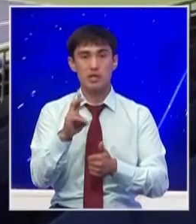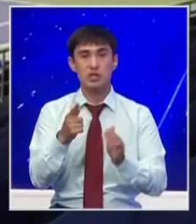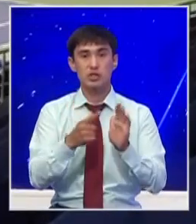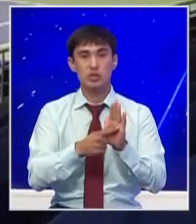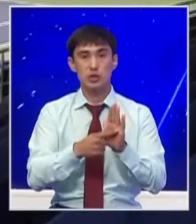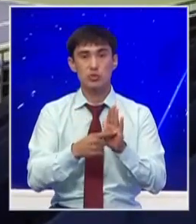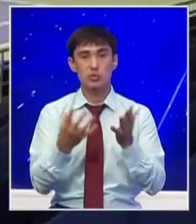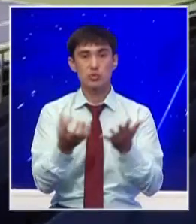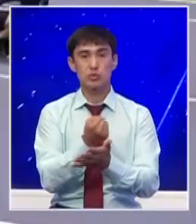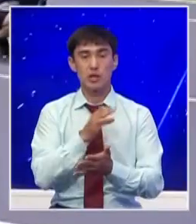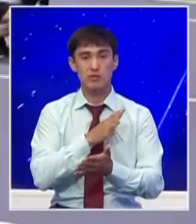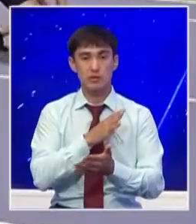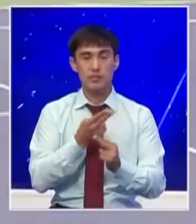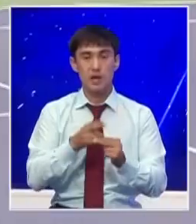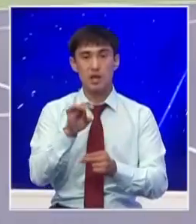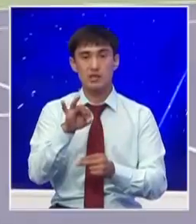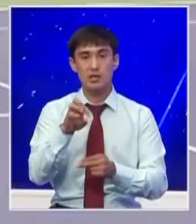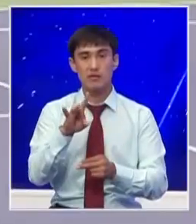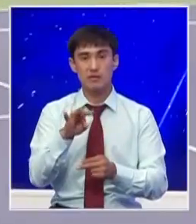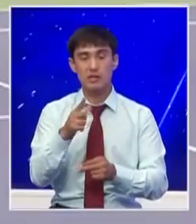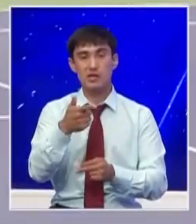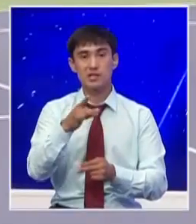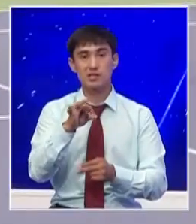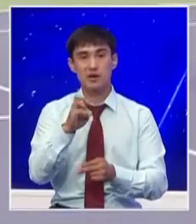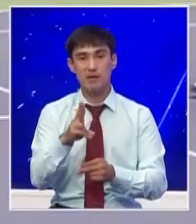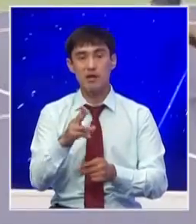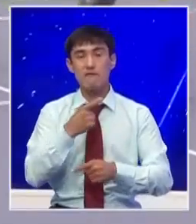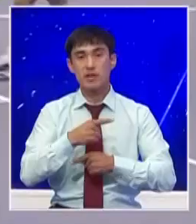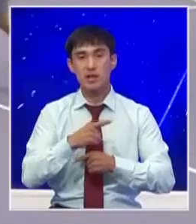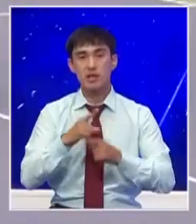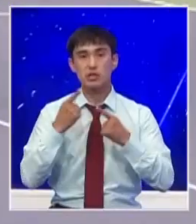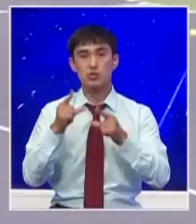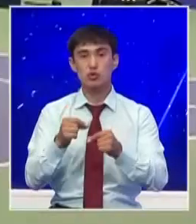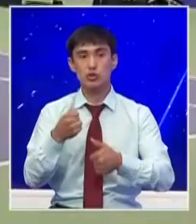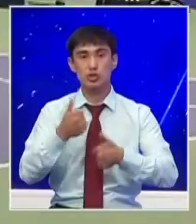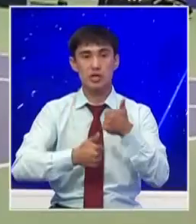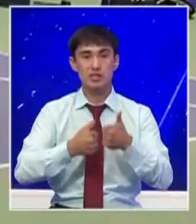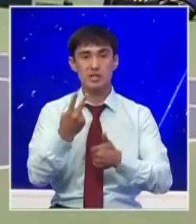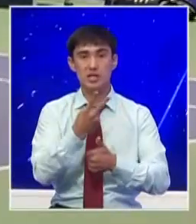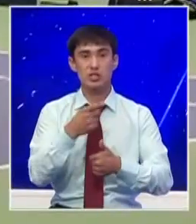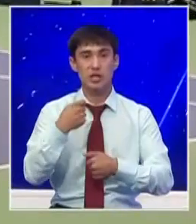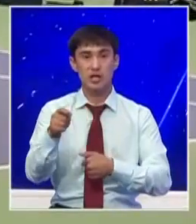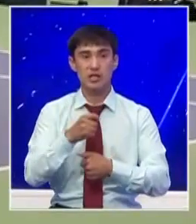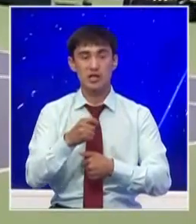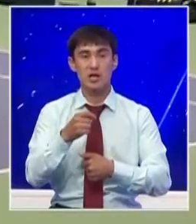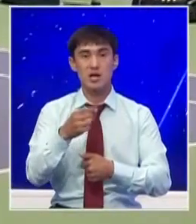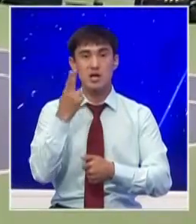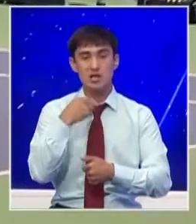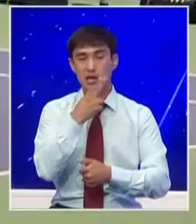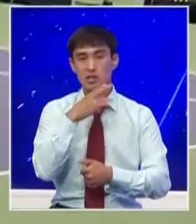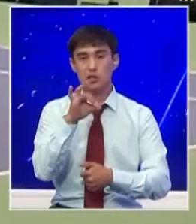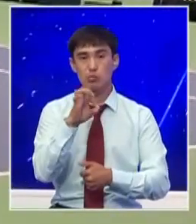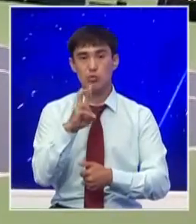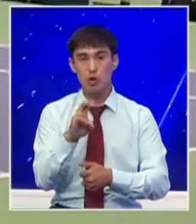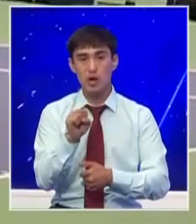4-3-ін мүлт жіберген жоқ. Александр Недовесов пен Гонсало Эскобар финалға шығу үшін жарыстың екінші ракеткалары. Италиялық Симоне